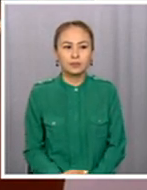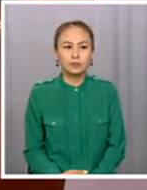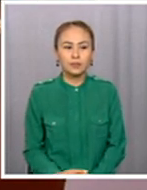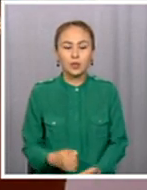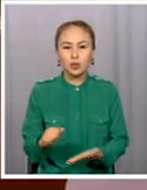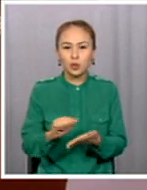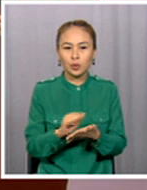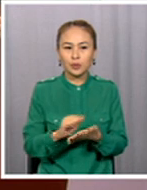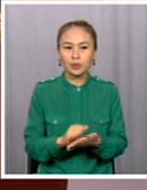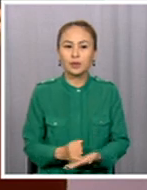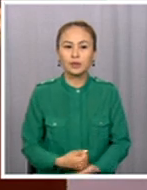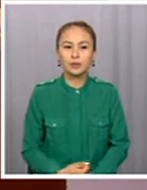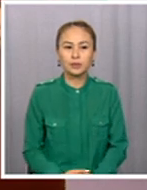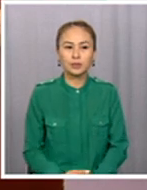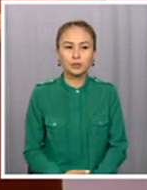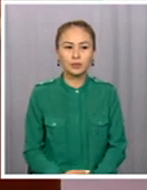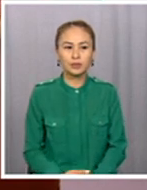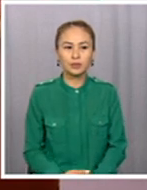Щетка.